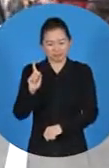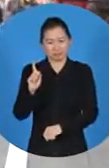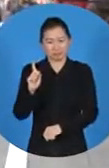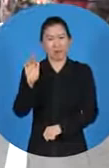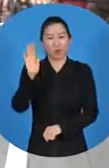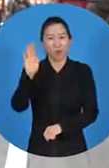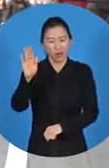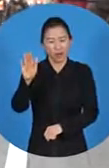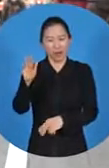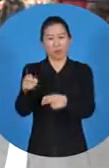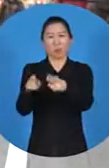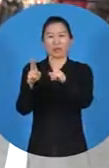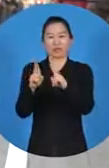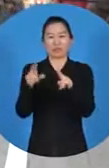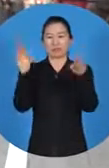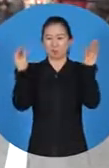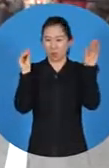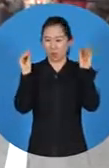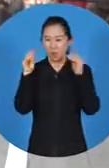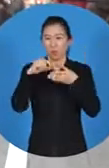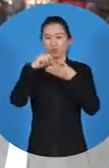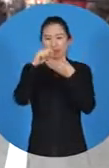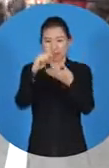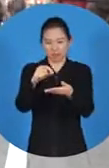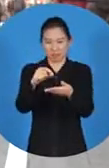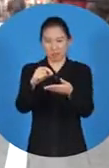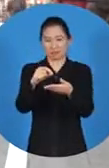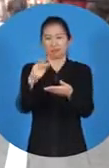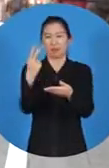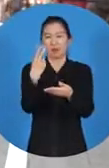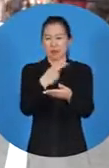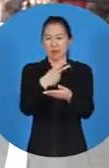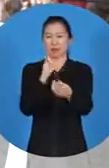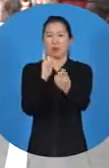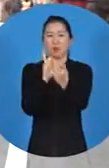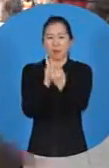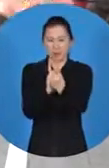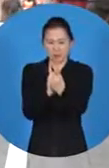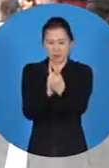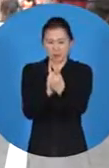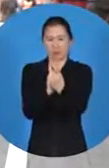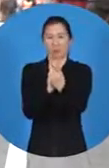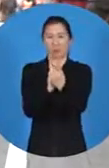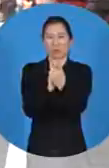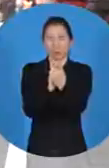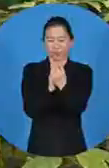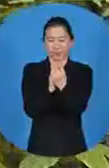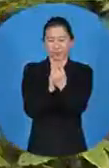これからも板橋の情報をどんどんお伝えしていきます。それではまたお会いしましょう。